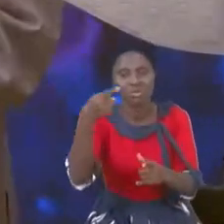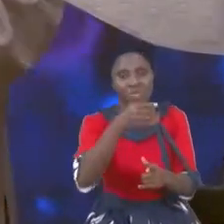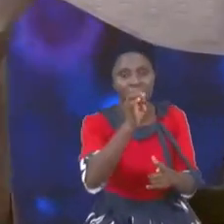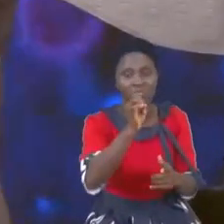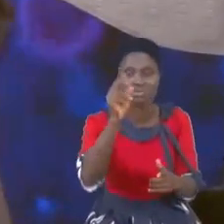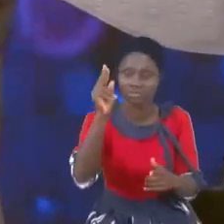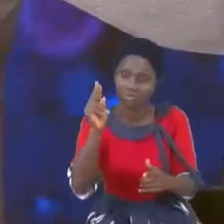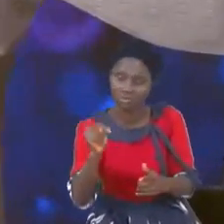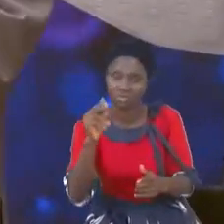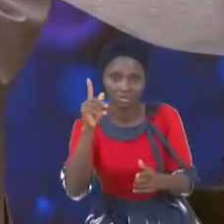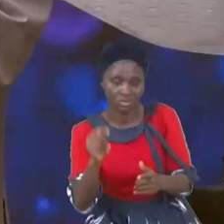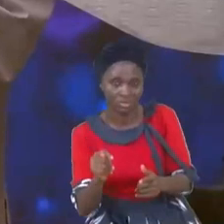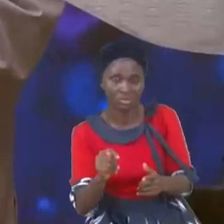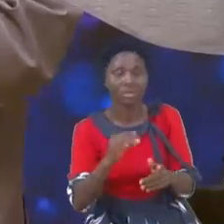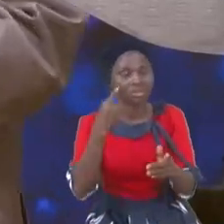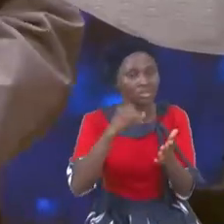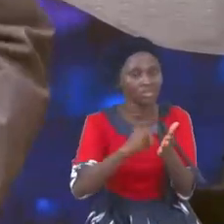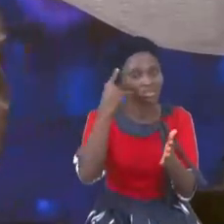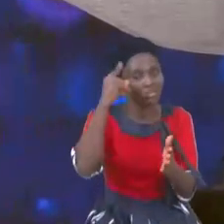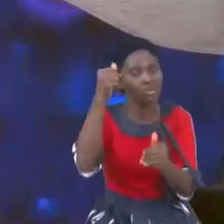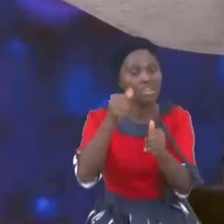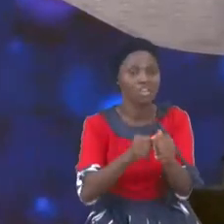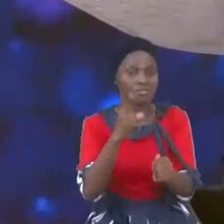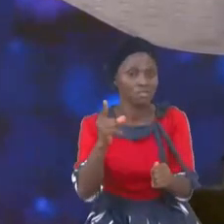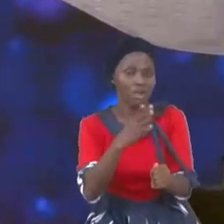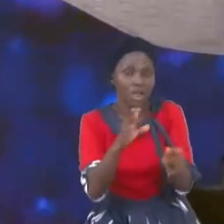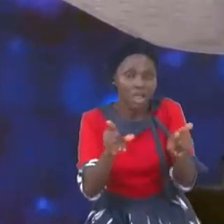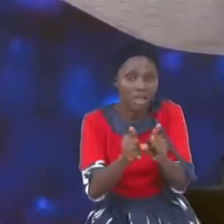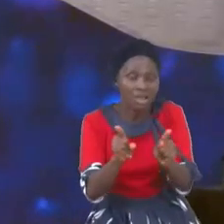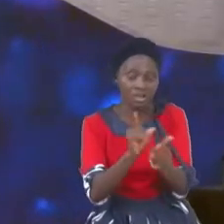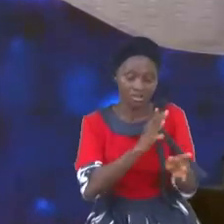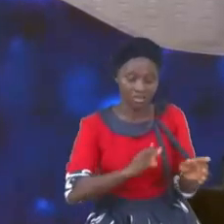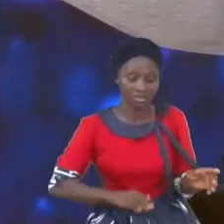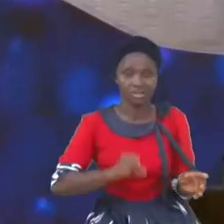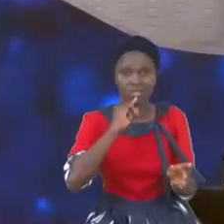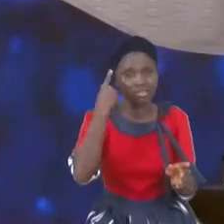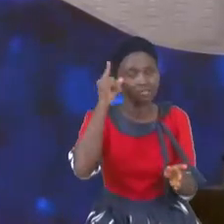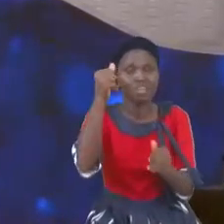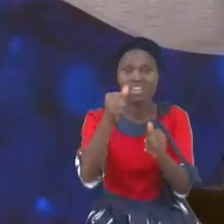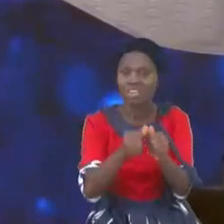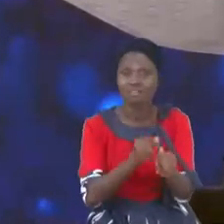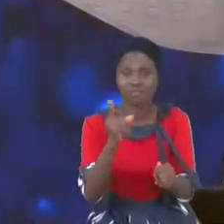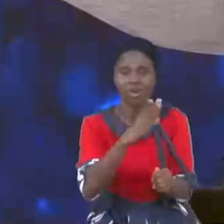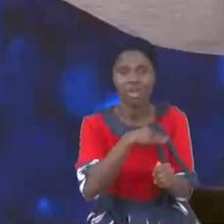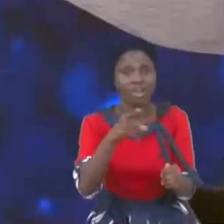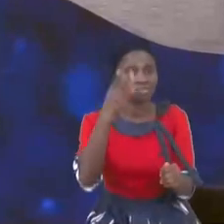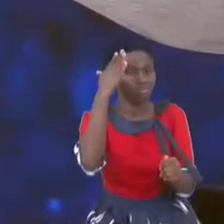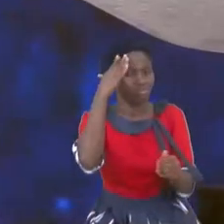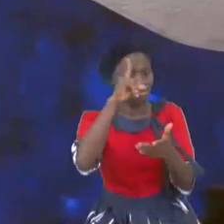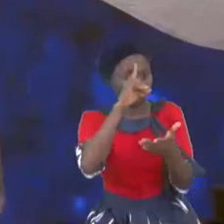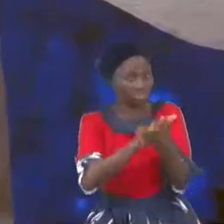et Christ est pour tout le monde. Vous croyez à cela? Vous êtes devenu une nouvelle créature en Christ. Votre vie a